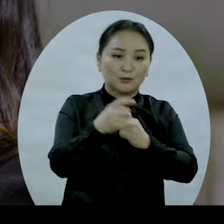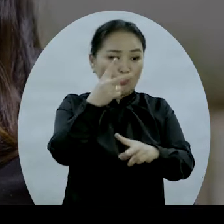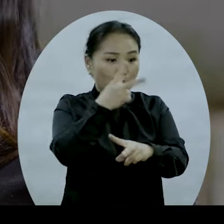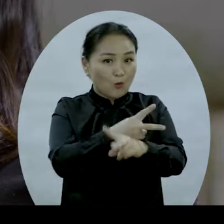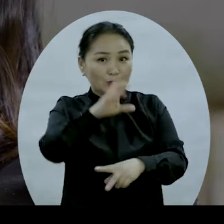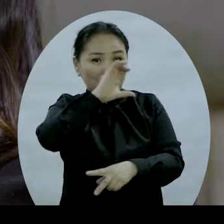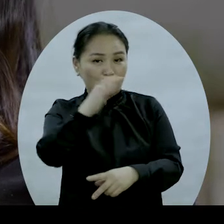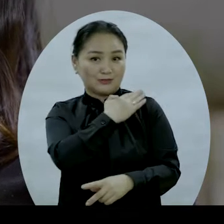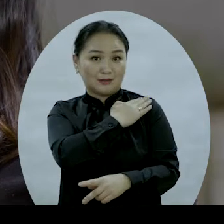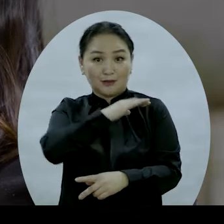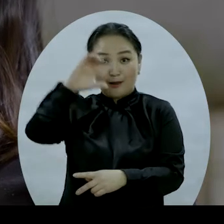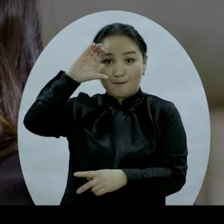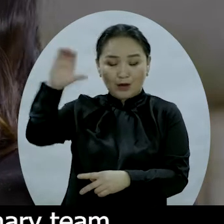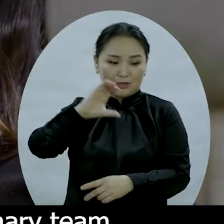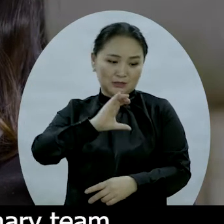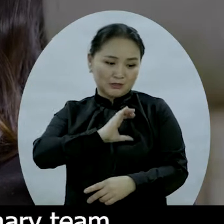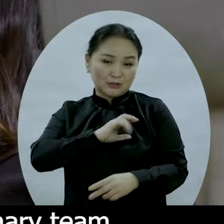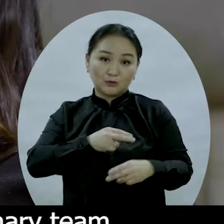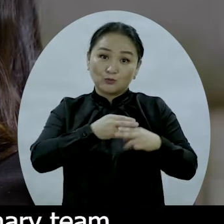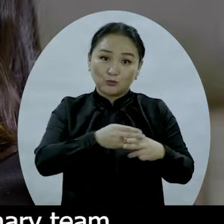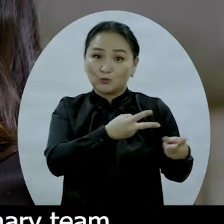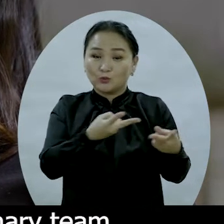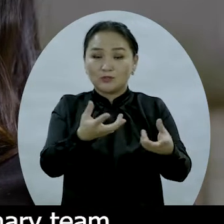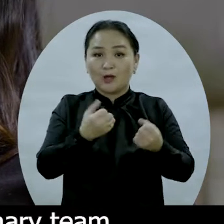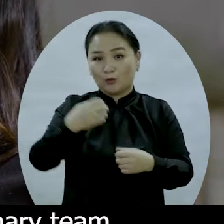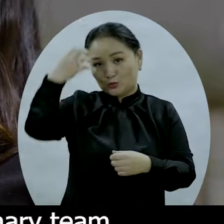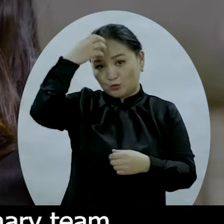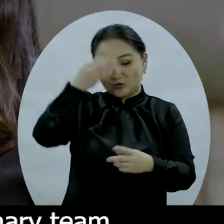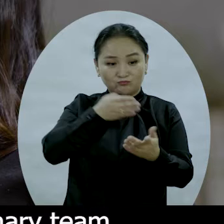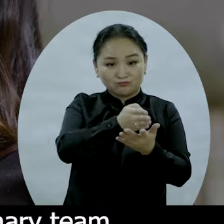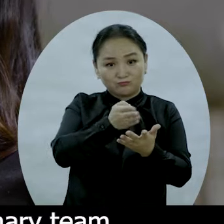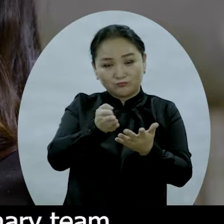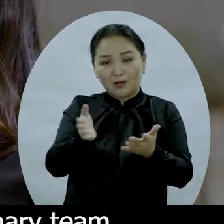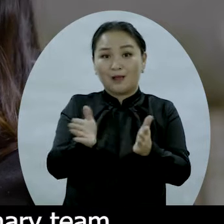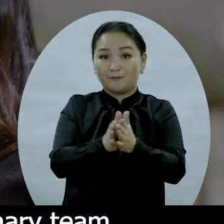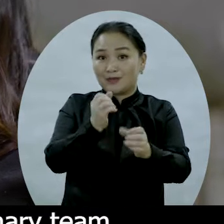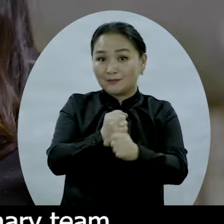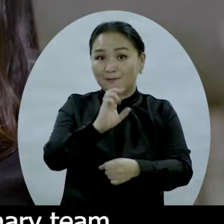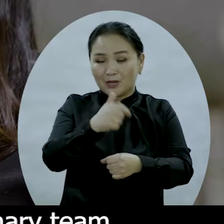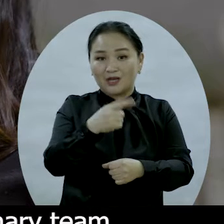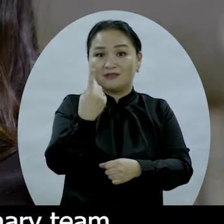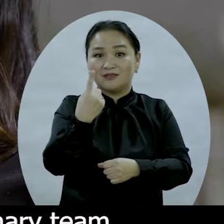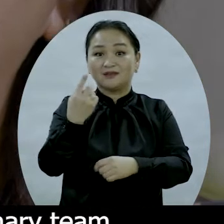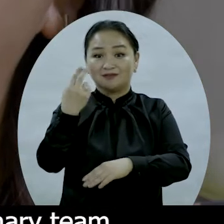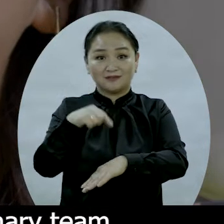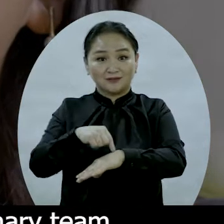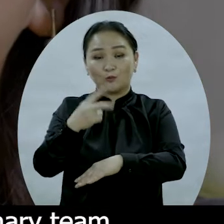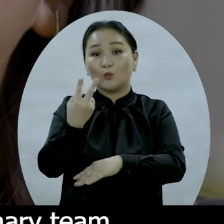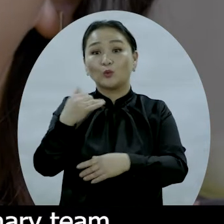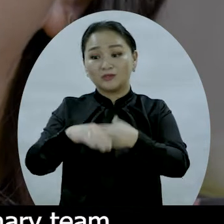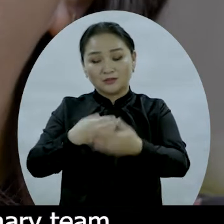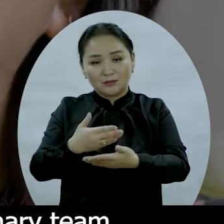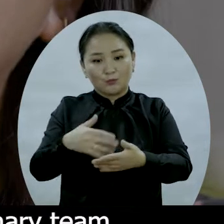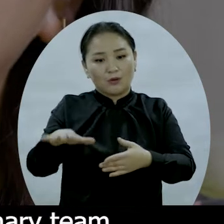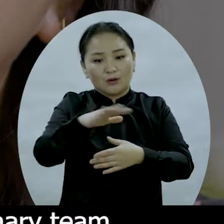бусад одоо холбогдох цагдаагийн байгууллага сэтгэл зүйн үйлчилгээ авах гэх төрлийн одоо энэ чиглэлээр ажилладаг хамтарсан банк нэгцгийн үйлчилгээ хамгаалалт